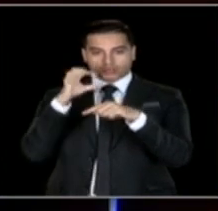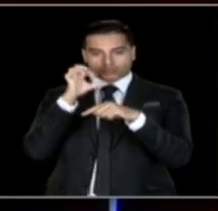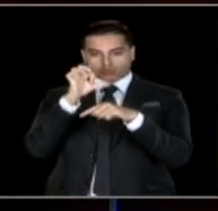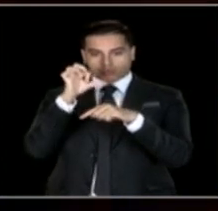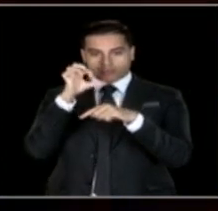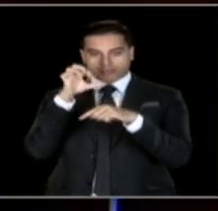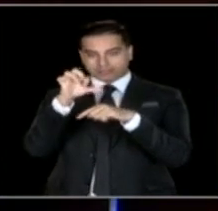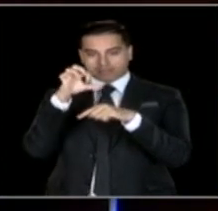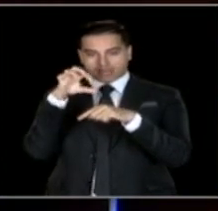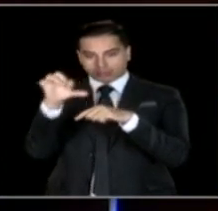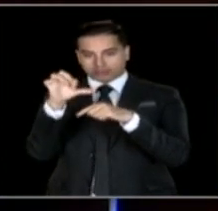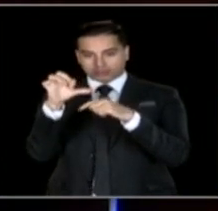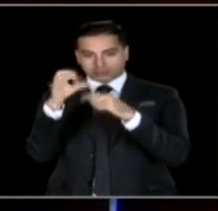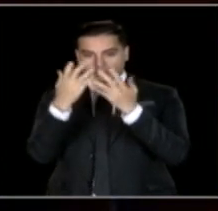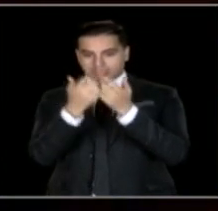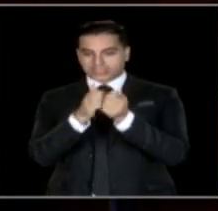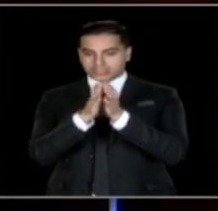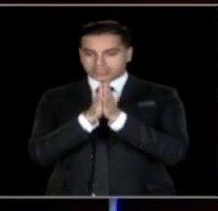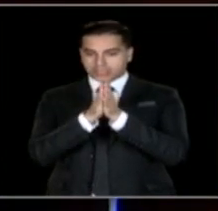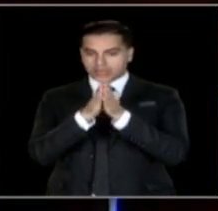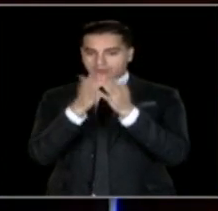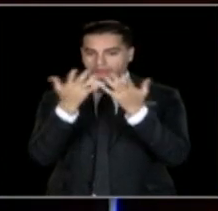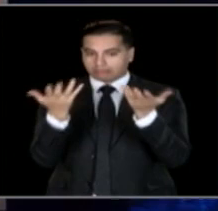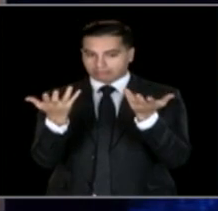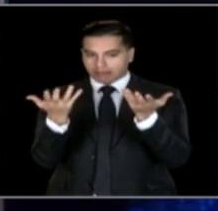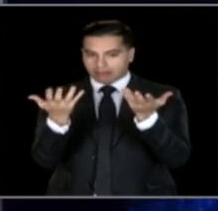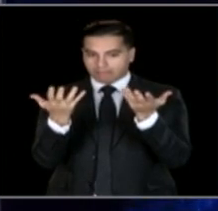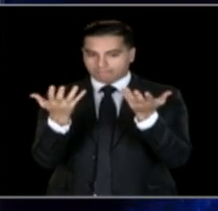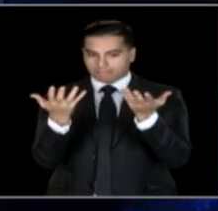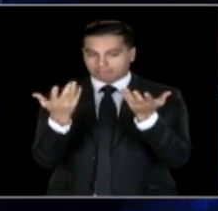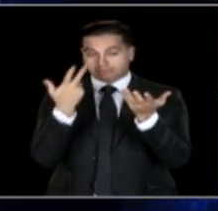زائد 111 زائد